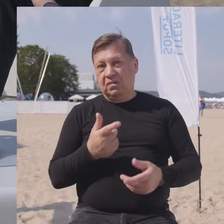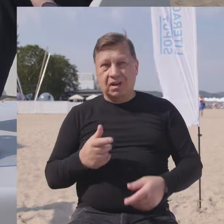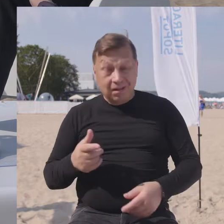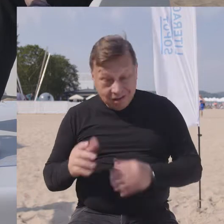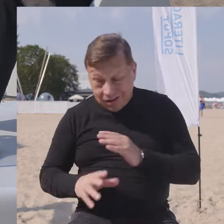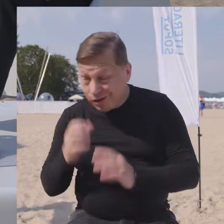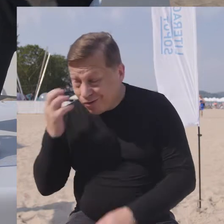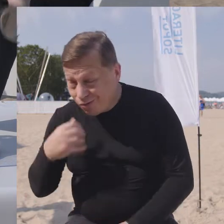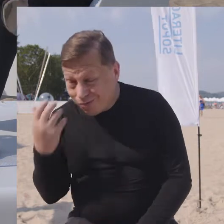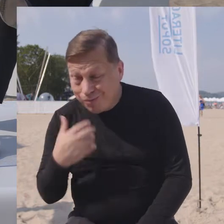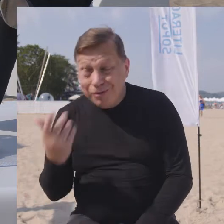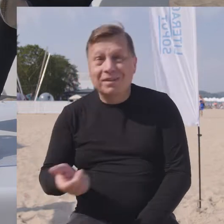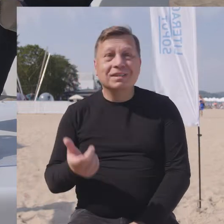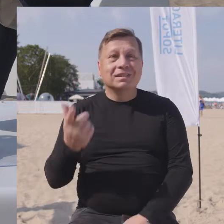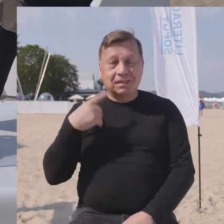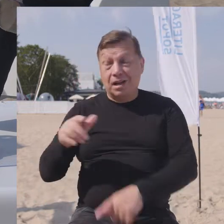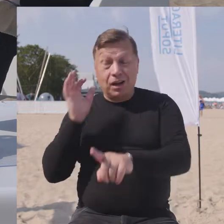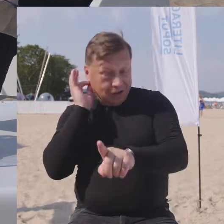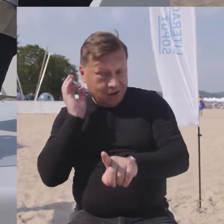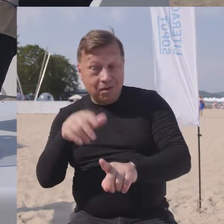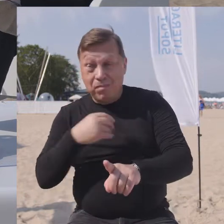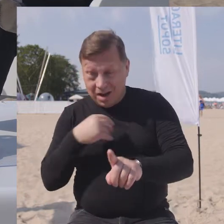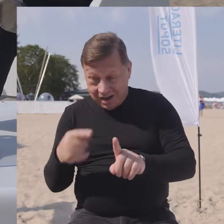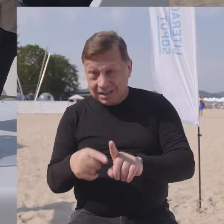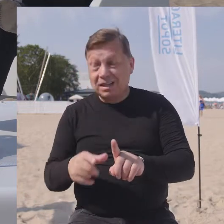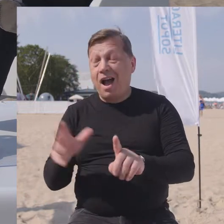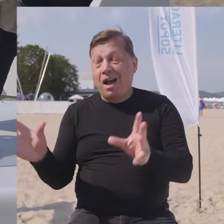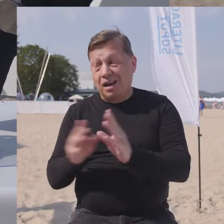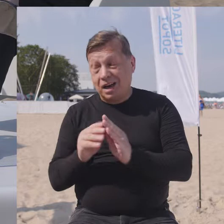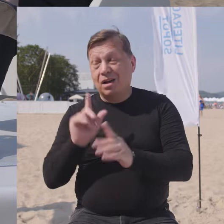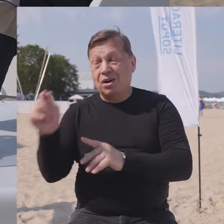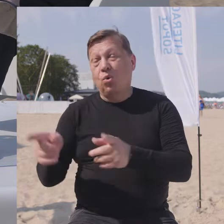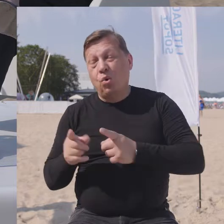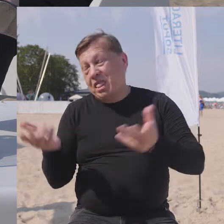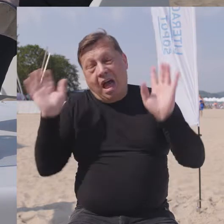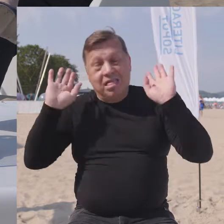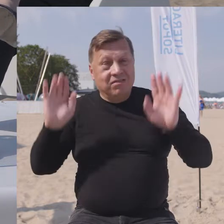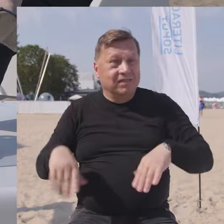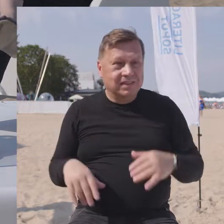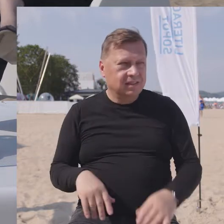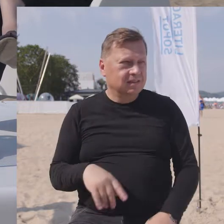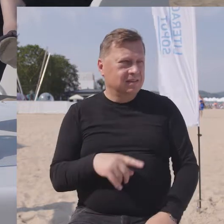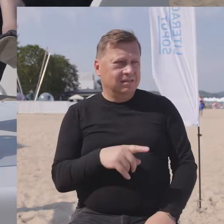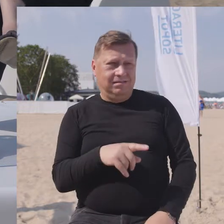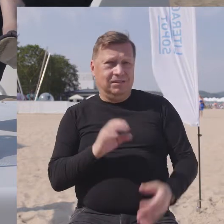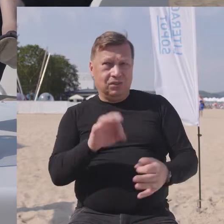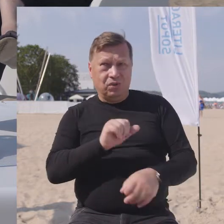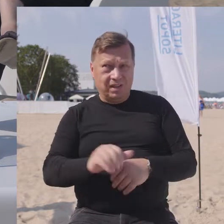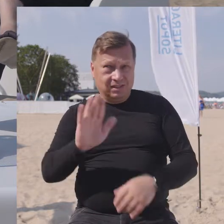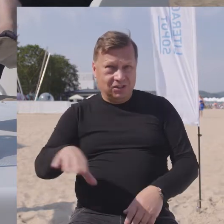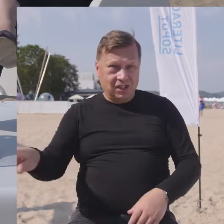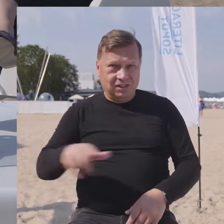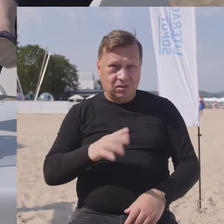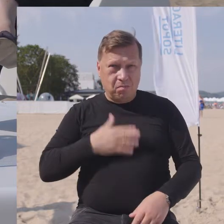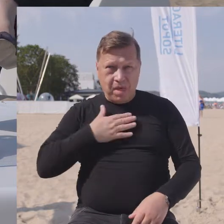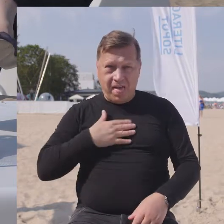Rumunii. Reprezentantka polska poszła do łóżka, albo nawet nie do łóżka. Słuchaj, pamiętaj, że na twoich spotkaniach są dzieci i pieski,